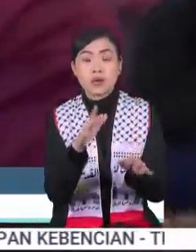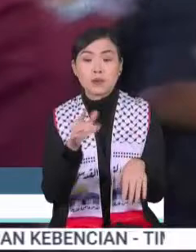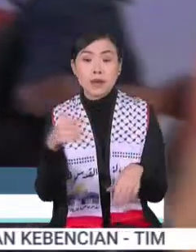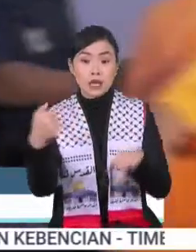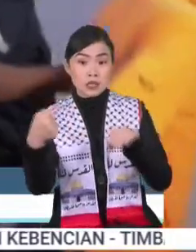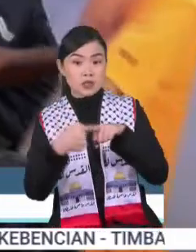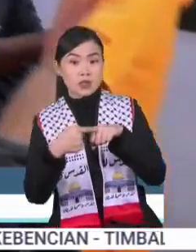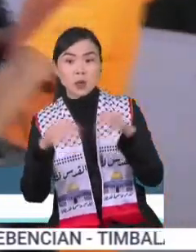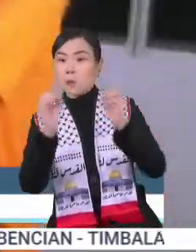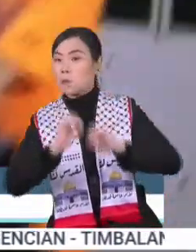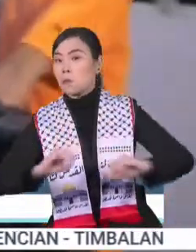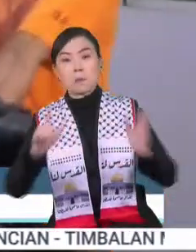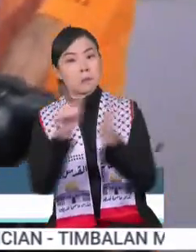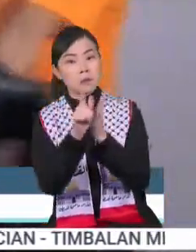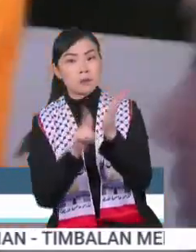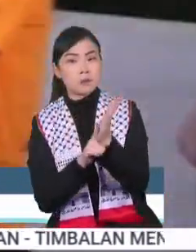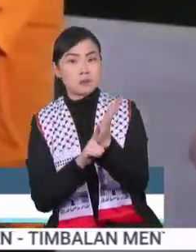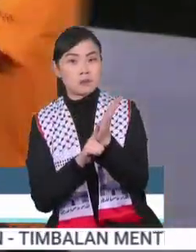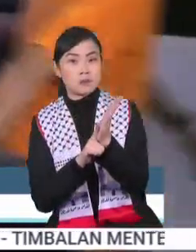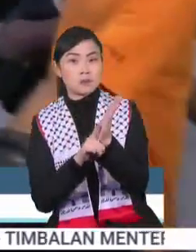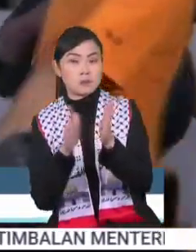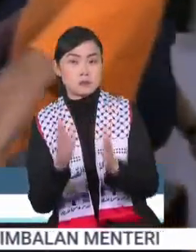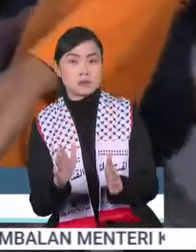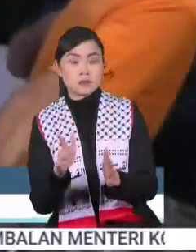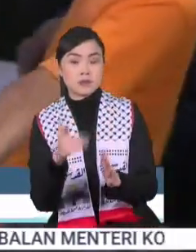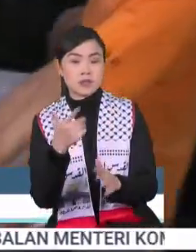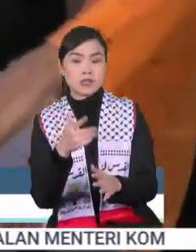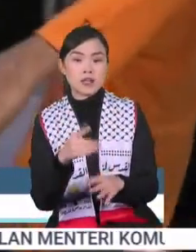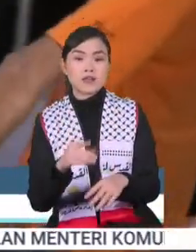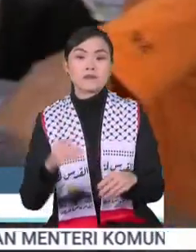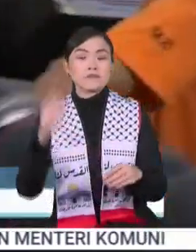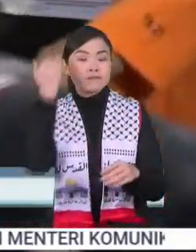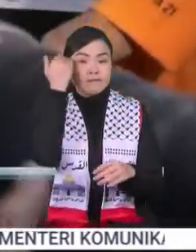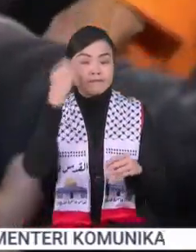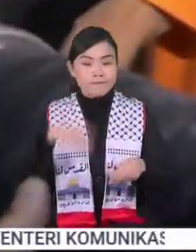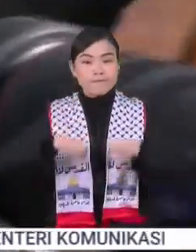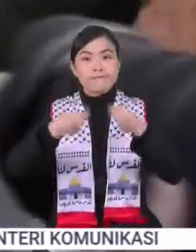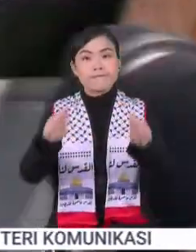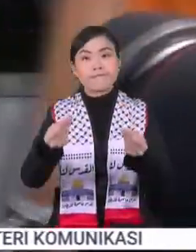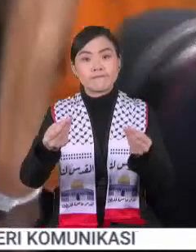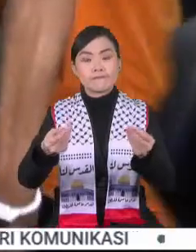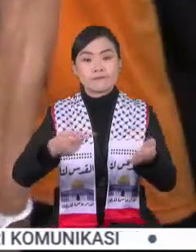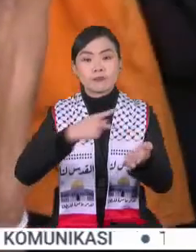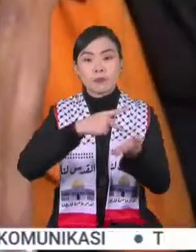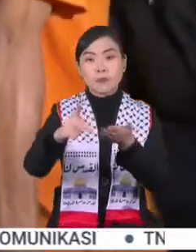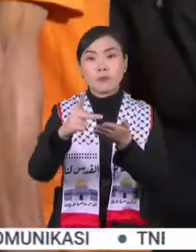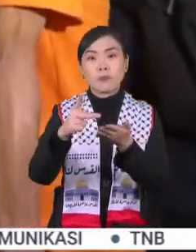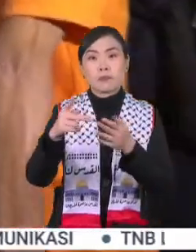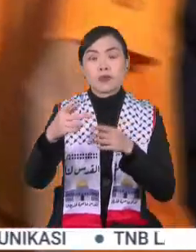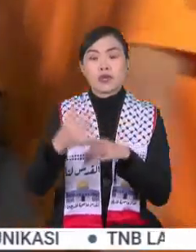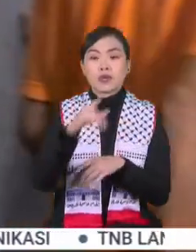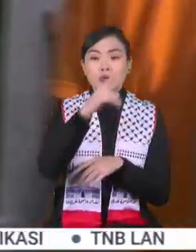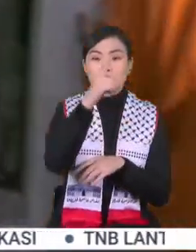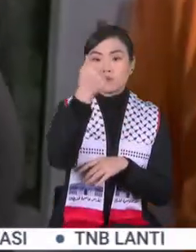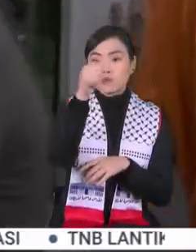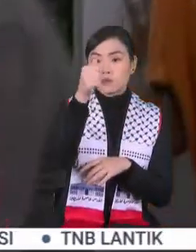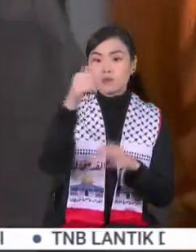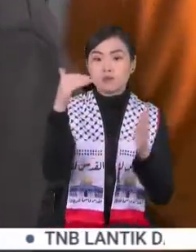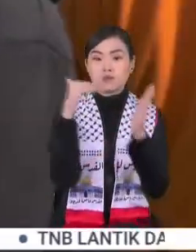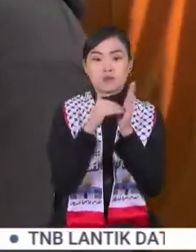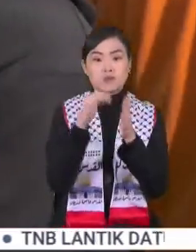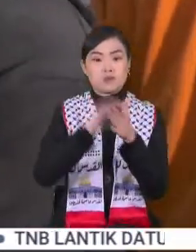tidak diwakili peguam mahkamah membenarkan tertuduh dijamin rm10,000 sebutan semula kes 15 Januari